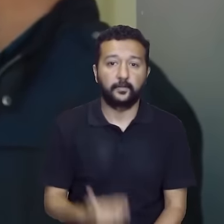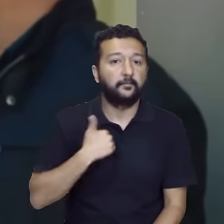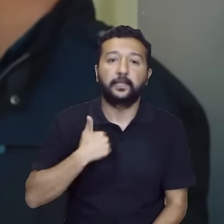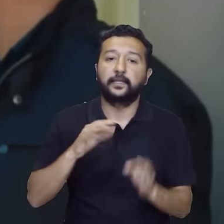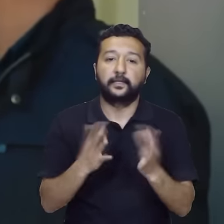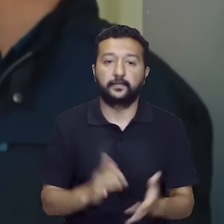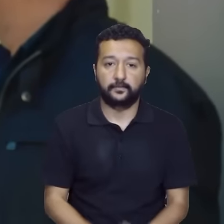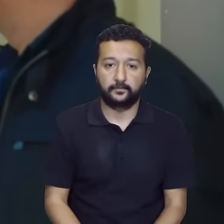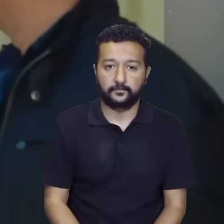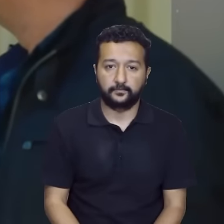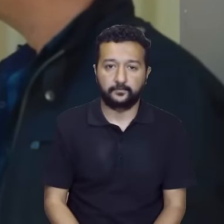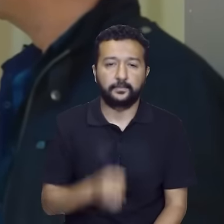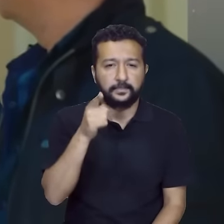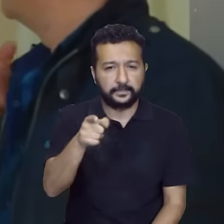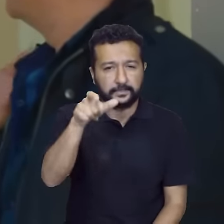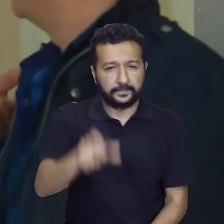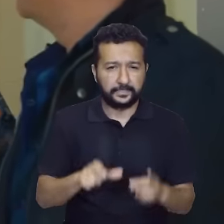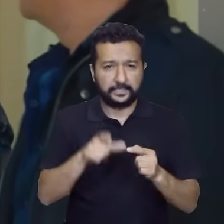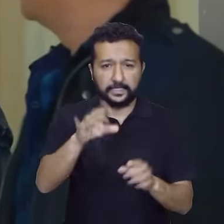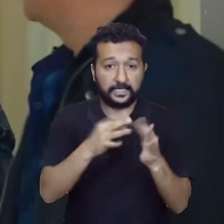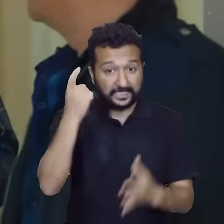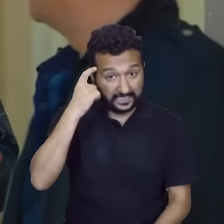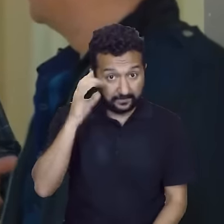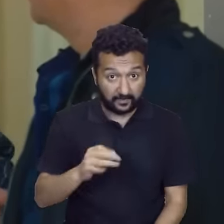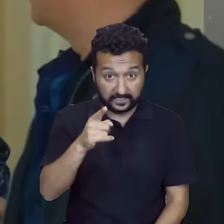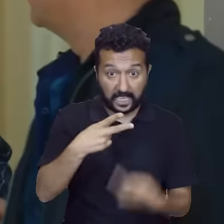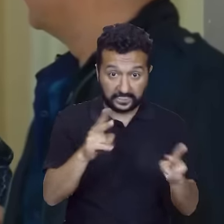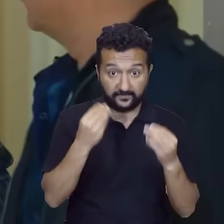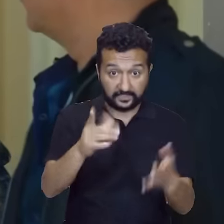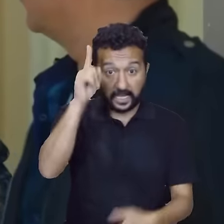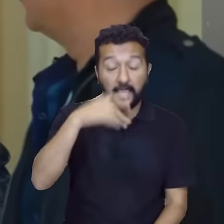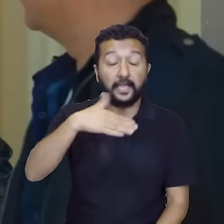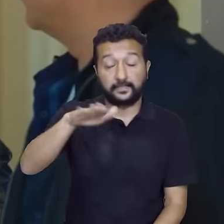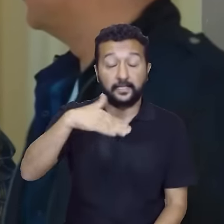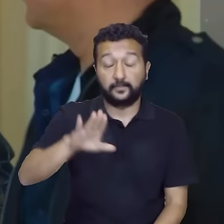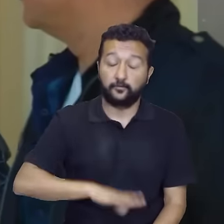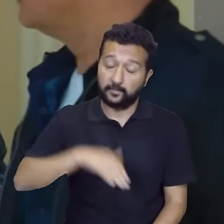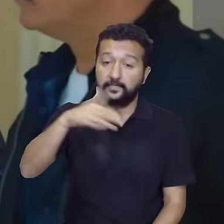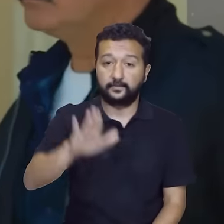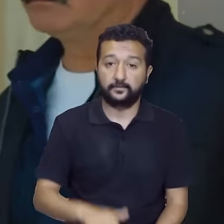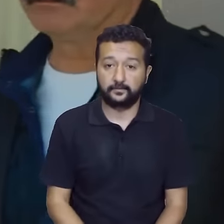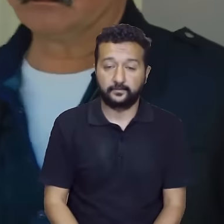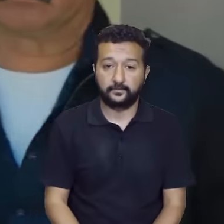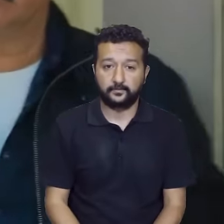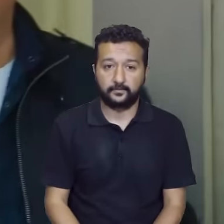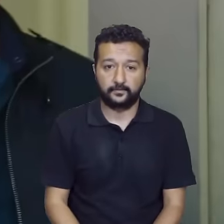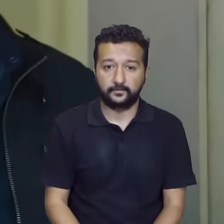Bana? Yahu Şener, sende zihin mi var ki açıklık verecek? Hadi, hadi oğlum, hadi.